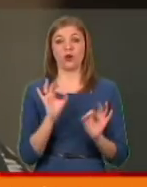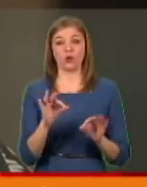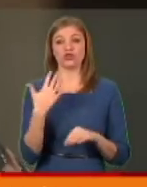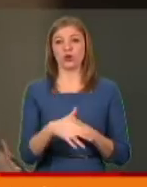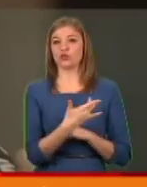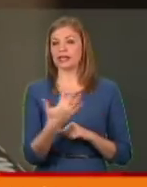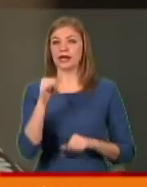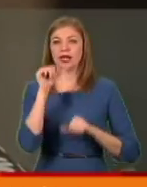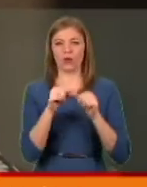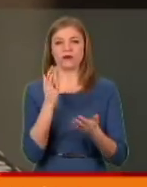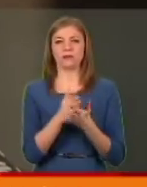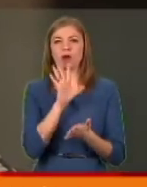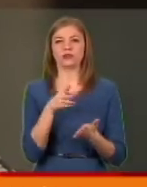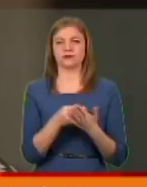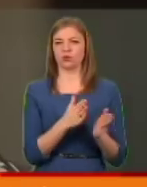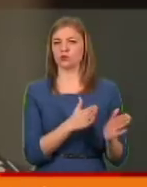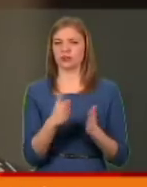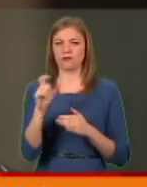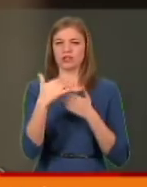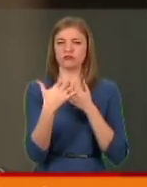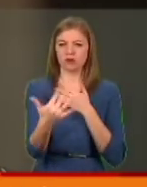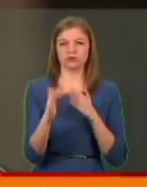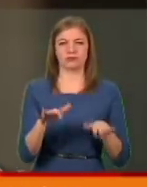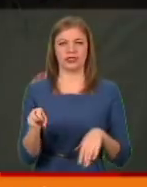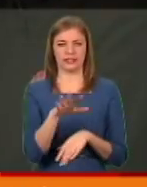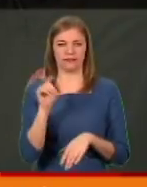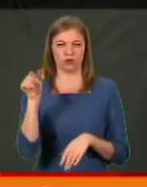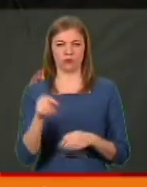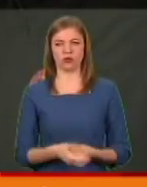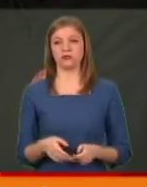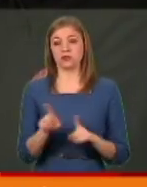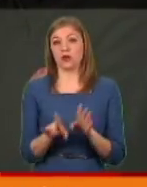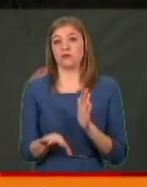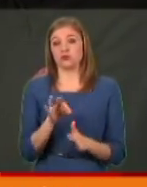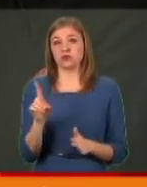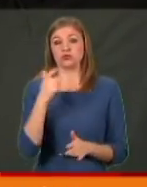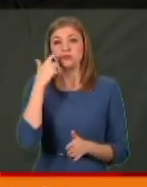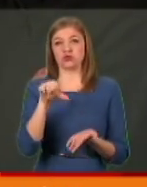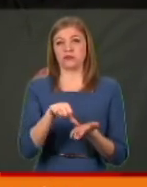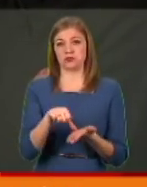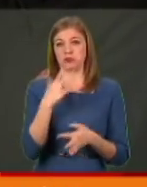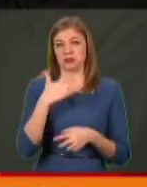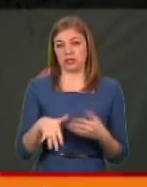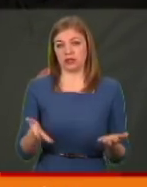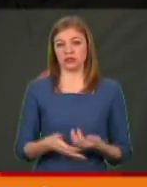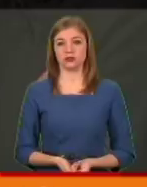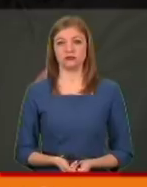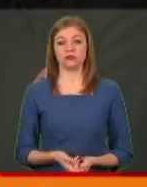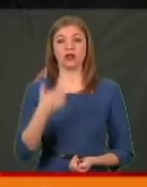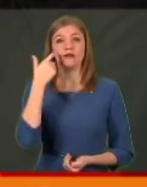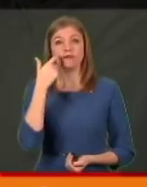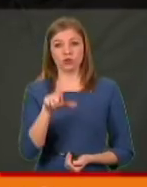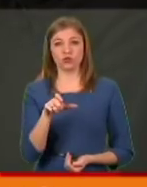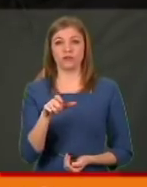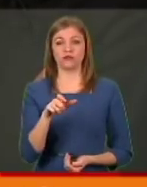Хоча вже кілька років мають свою стабільну аудиторію в Європі. Так виходить, що більше ми виступаємо за границею. Да. Ну, в